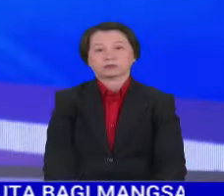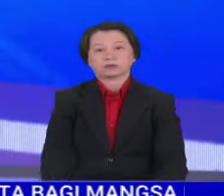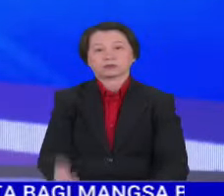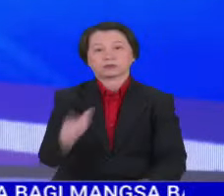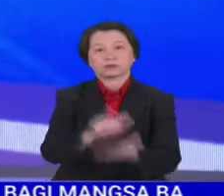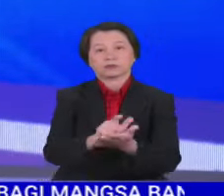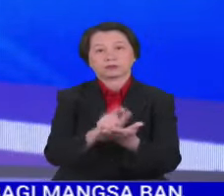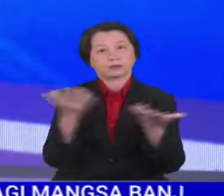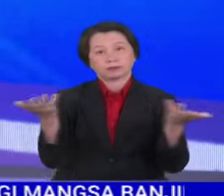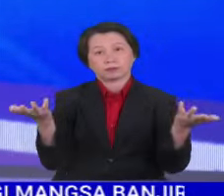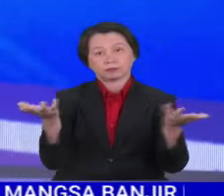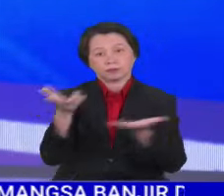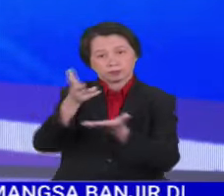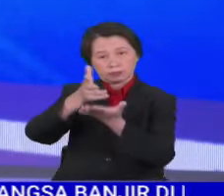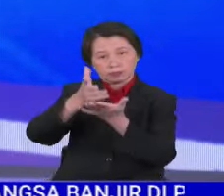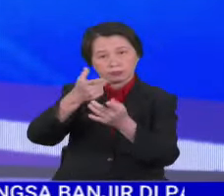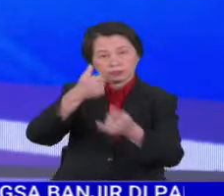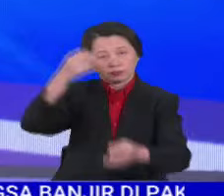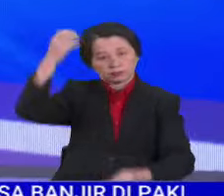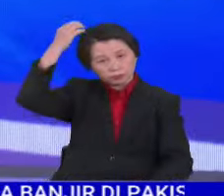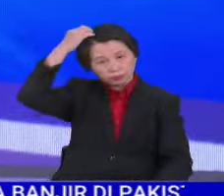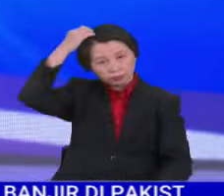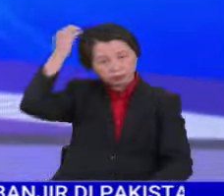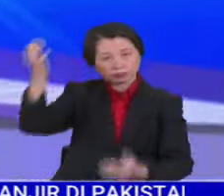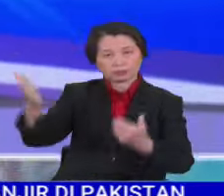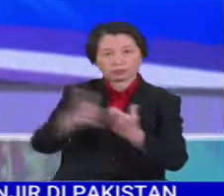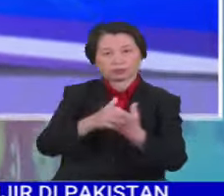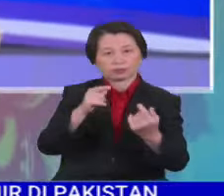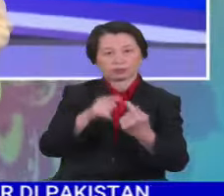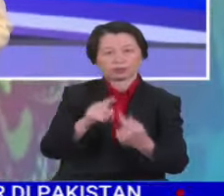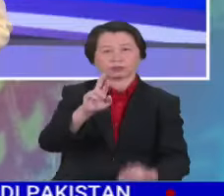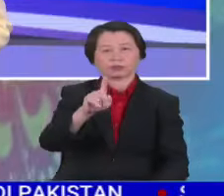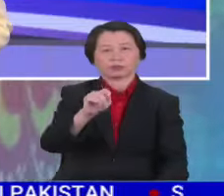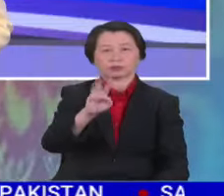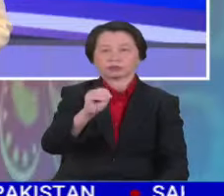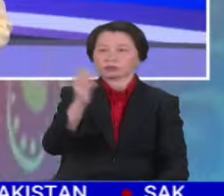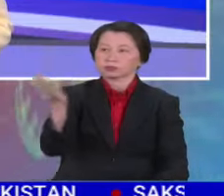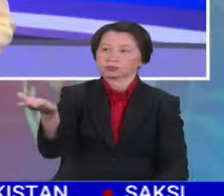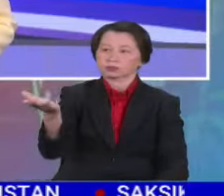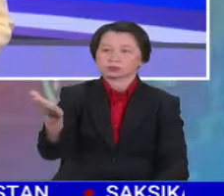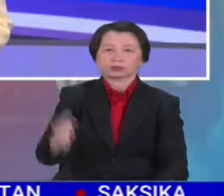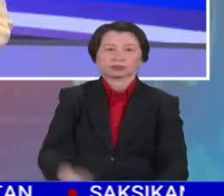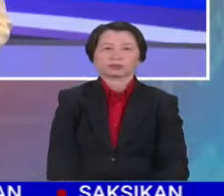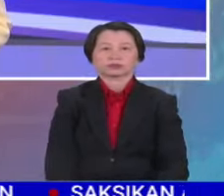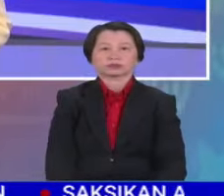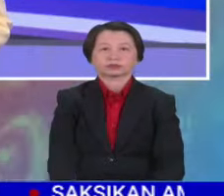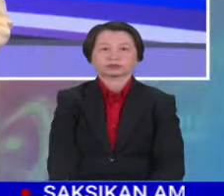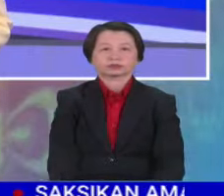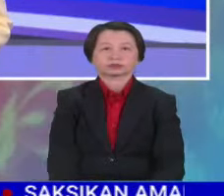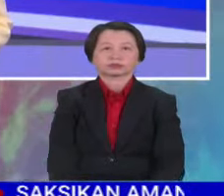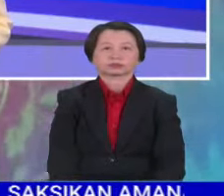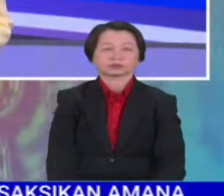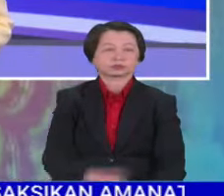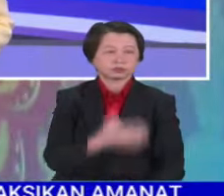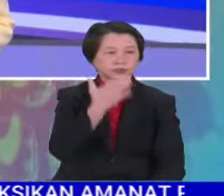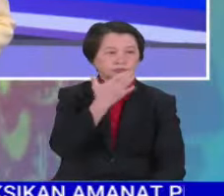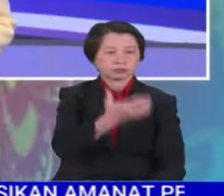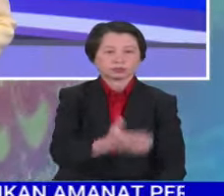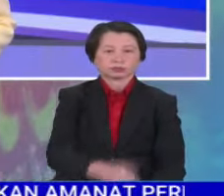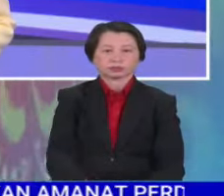Laporan itu mengakhiri lintas langsung dari Selangor. Kembali semula bersama Sahih. Sahih, teruskan. Terima kasih, Sam.